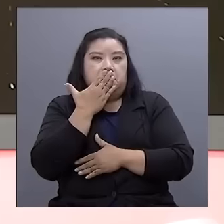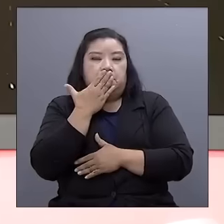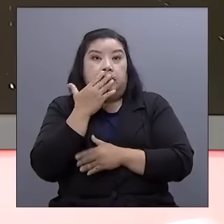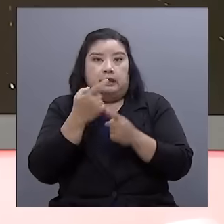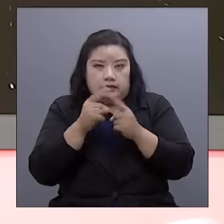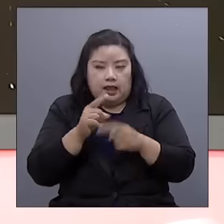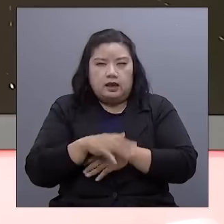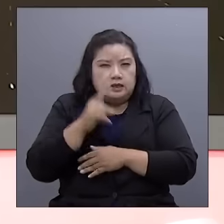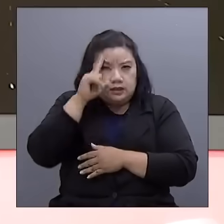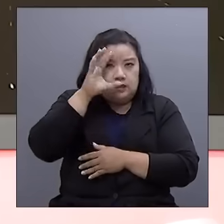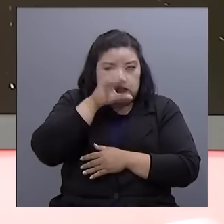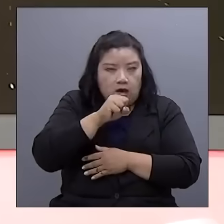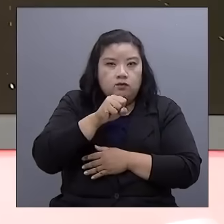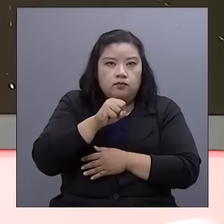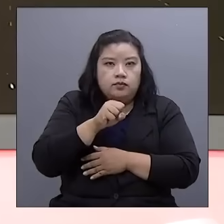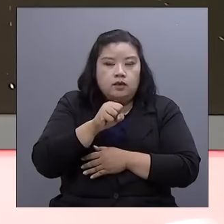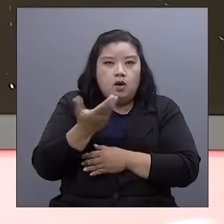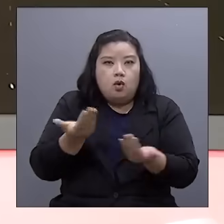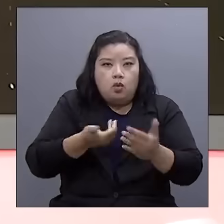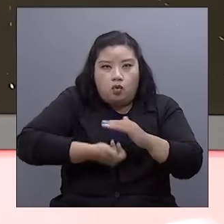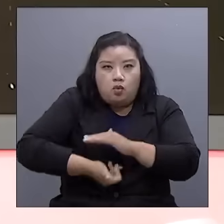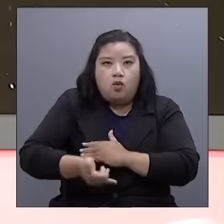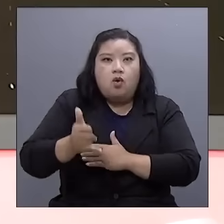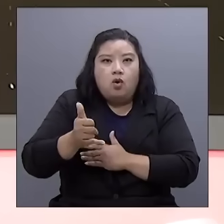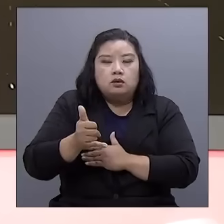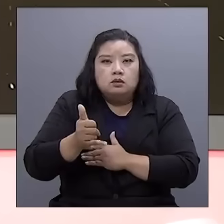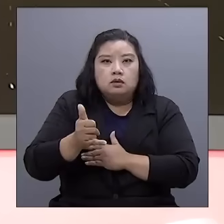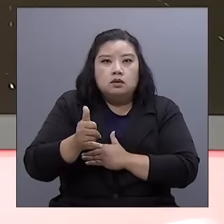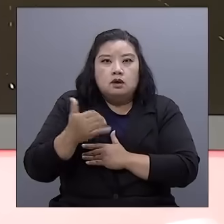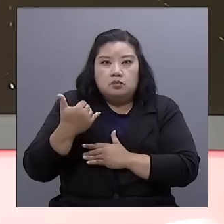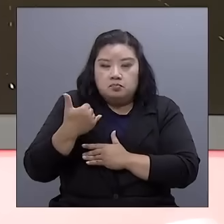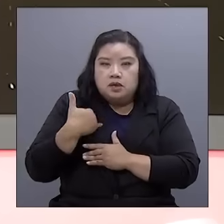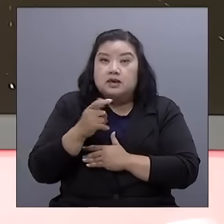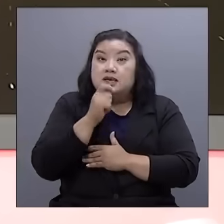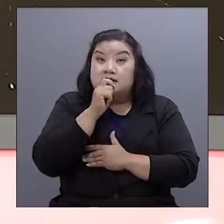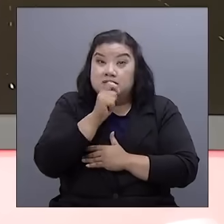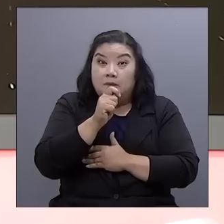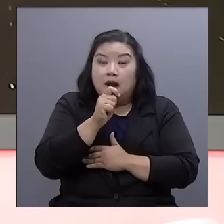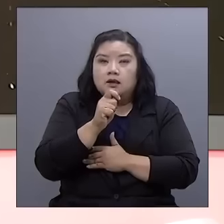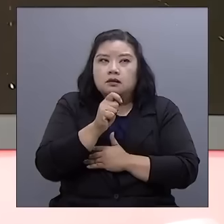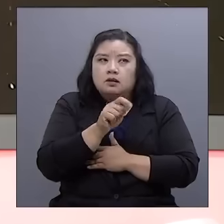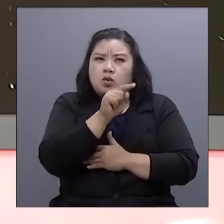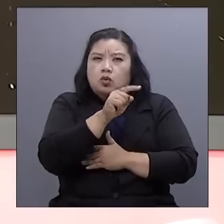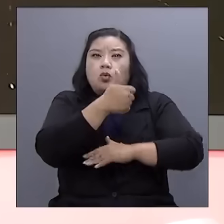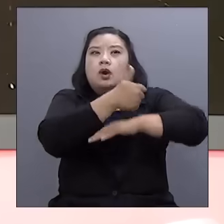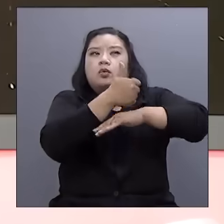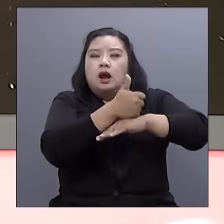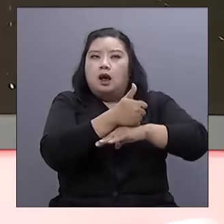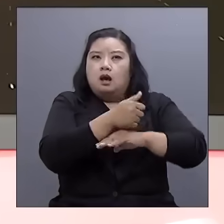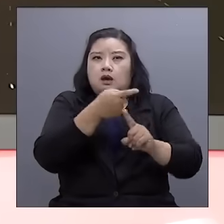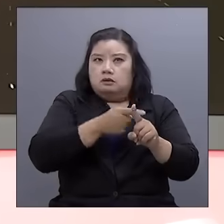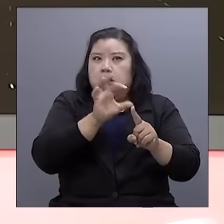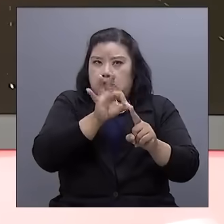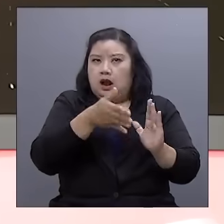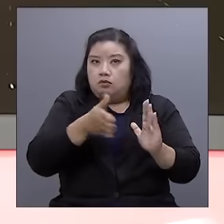นับเวลาดูแล้วพบนะคะว่าเธอคลอดลูกห่างจากตอนที่สัมภาษณ์ฉิมกลาง 9เดือนค่ะนอกจากนี้ยังพบภาพ